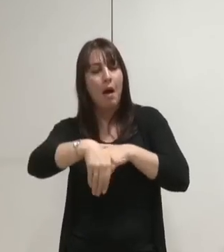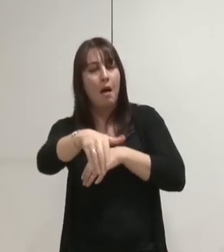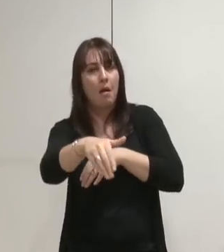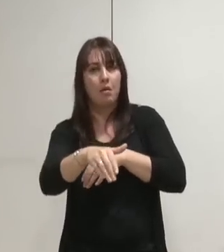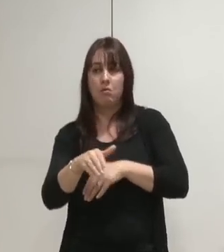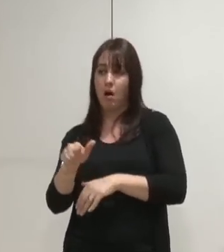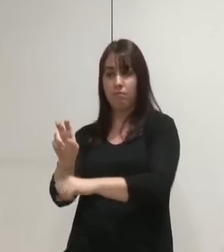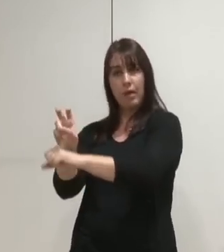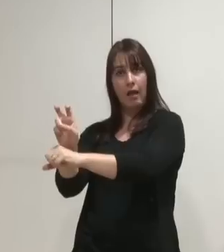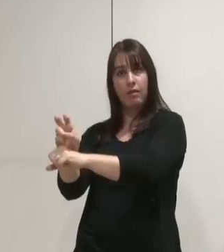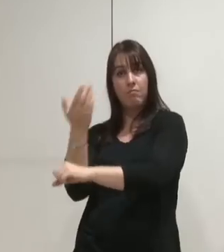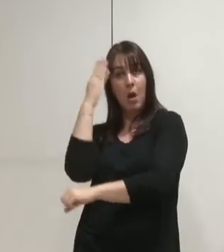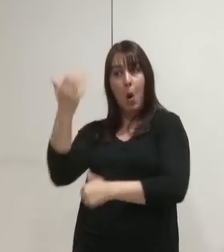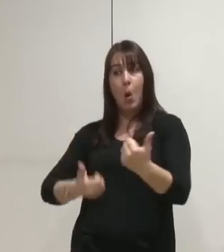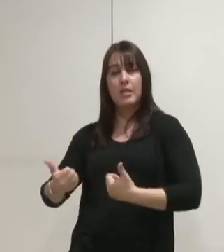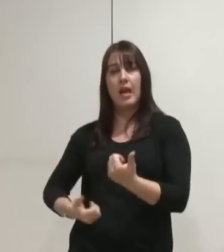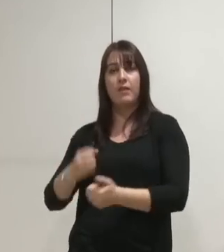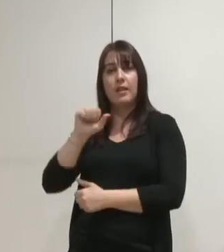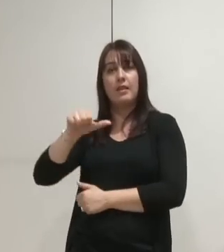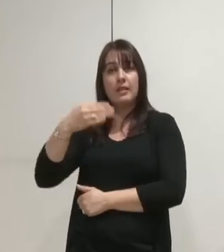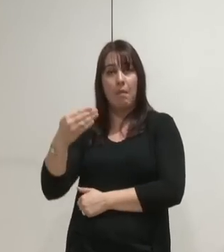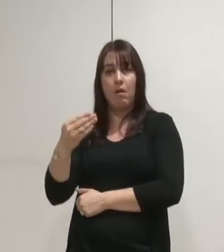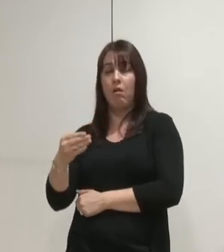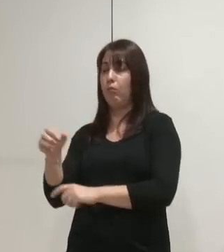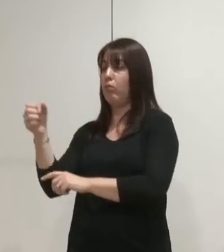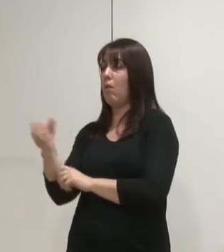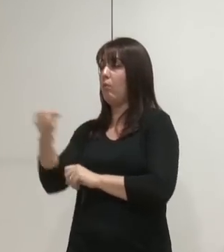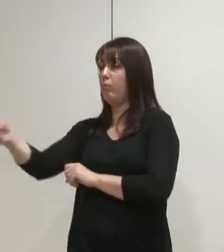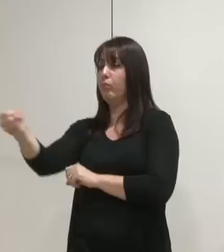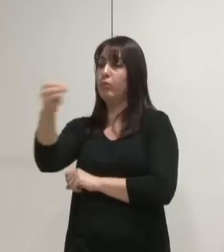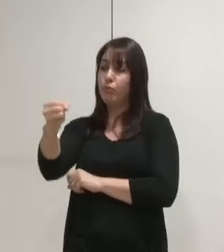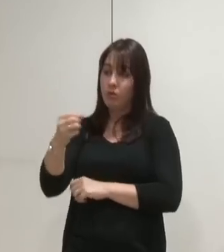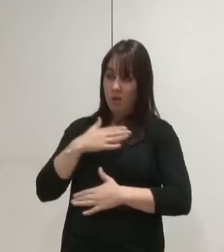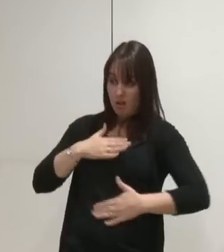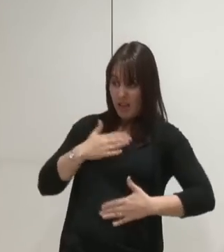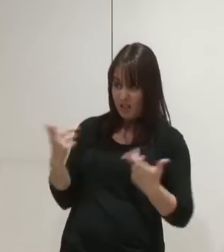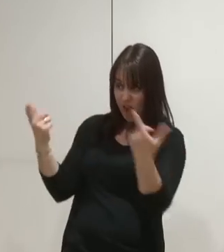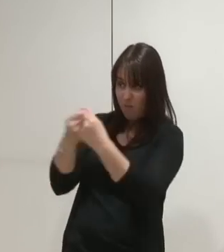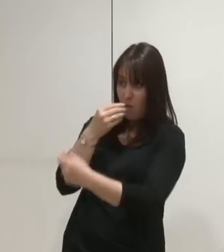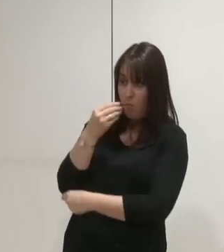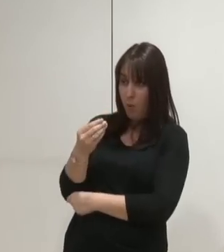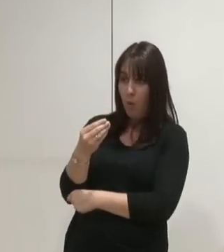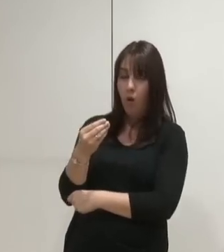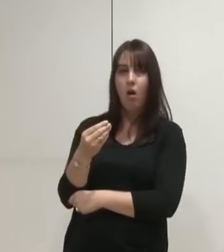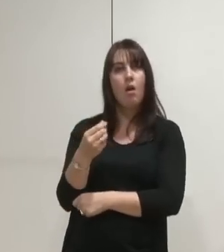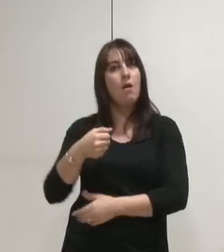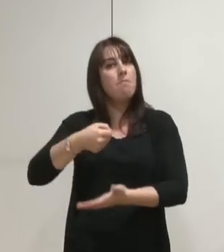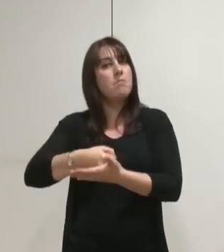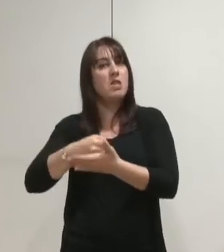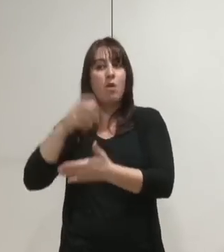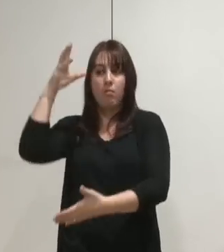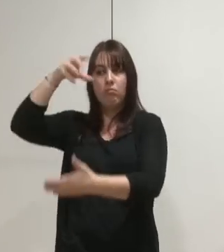GG dans d'autres services de la SEM les satisfassent au moins en ce qui concerne justement leur présence au sein de